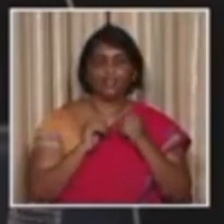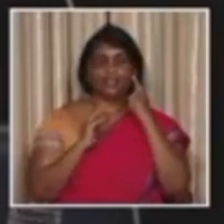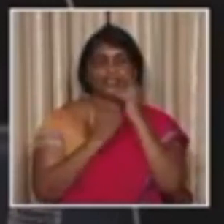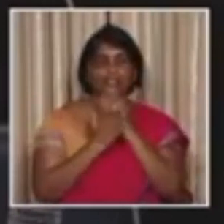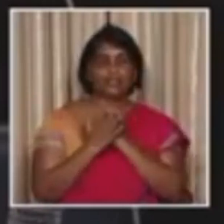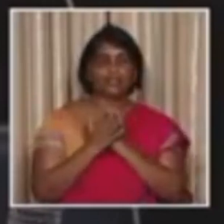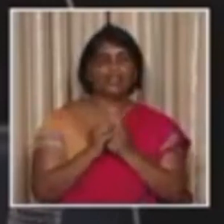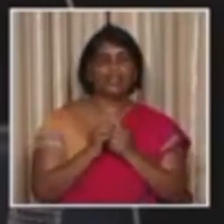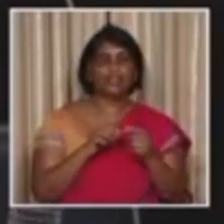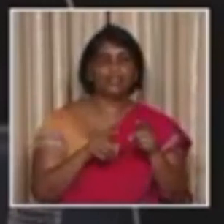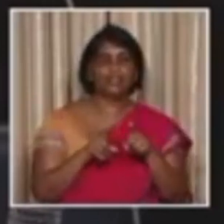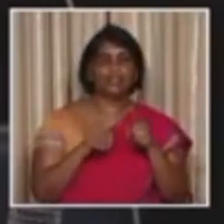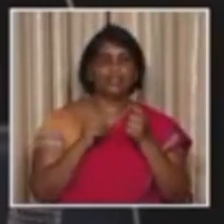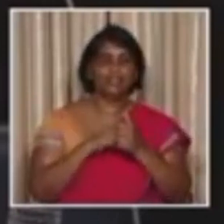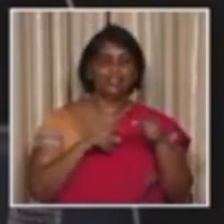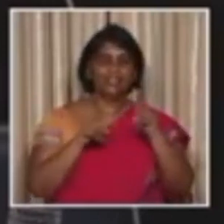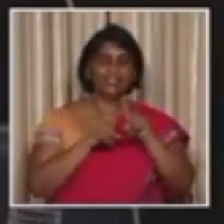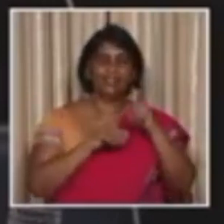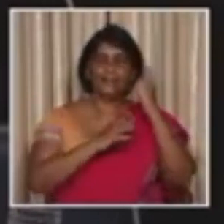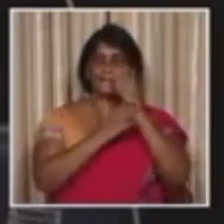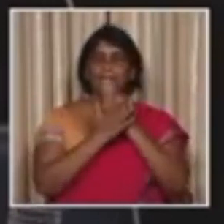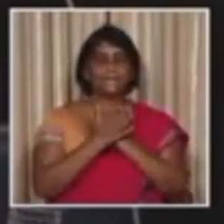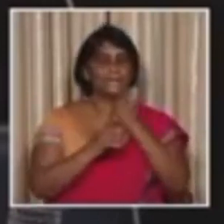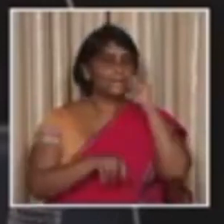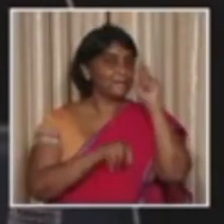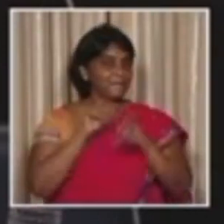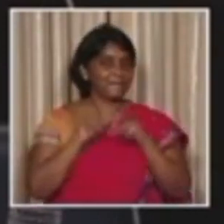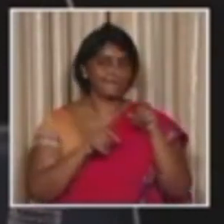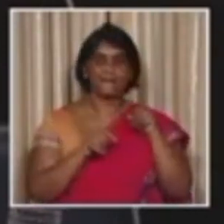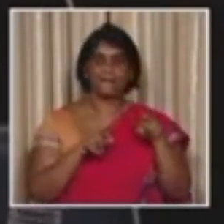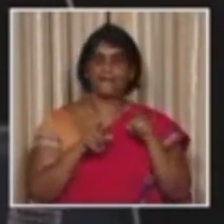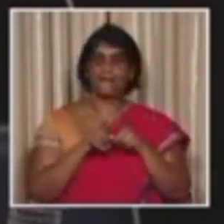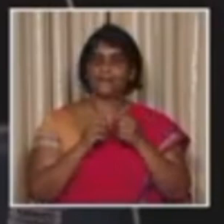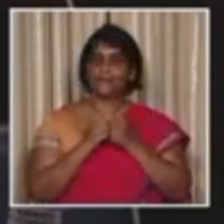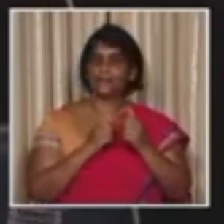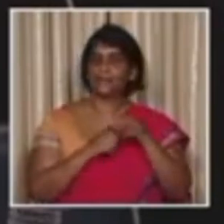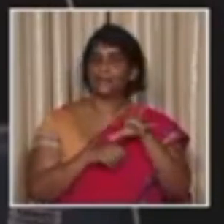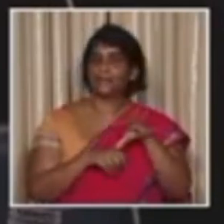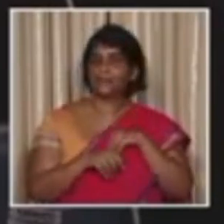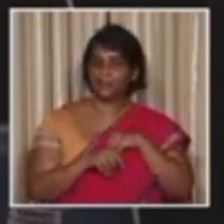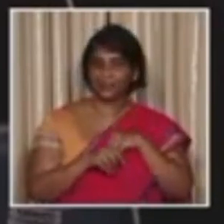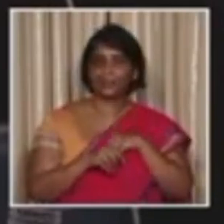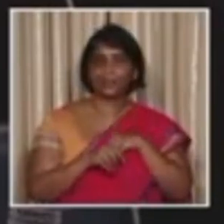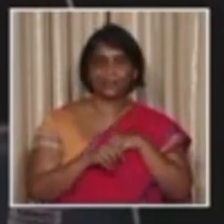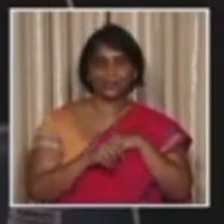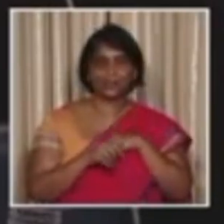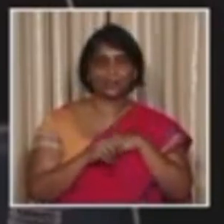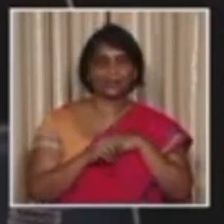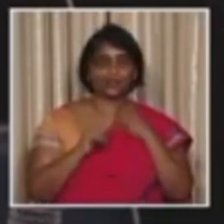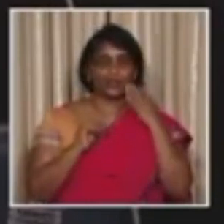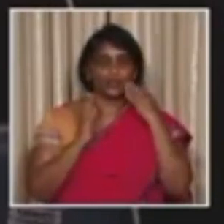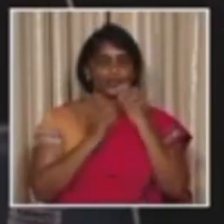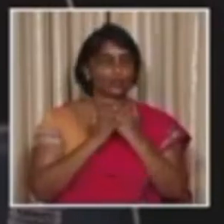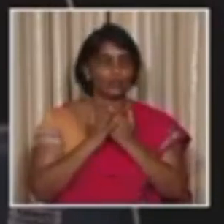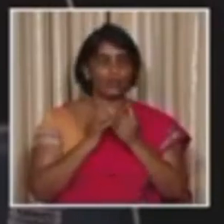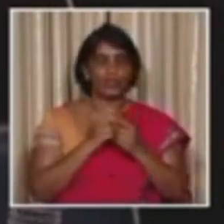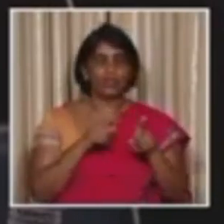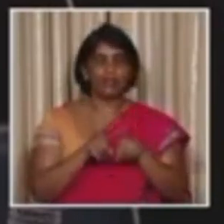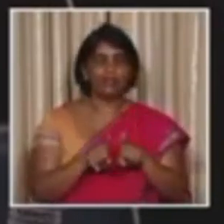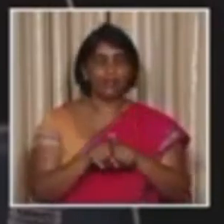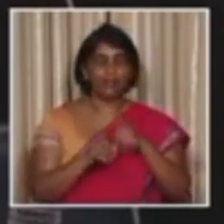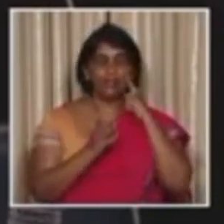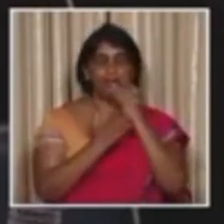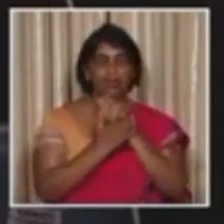இடம் கொடுத்தவர்கள்தான் இந்த பாலஸ்தீன மக்கள். இந்த பாலஸ்தீன மக்களை இத்தனை ஆண்டுகளாக